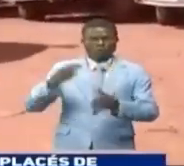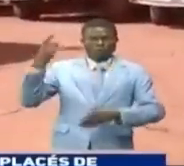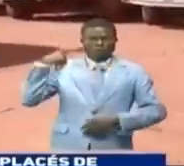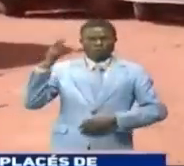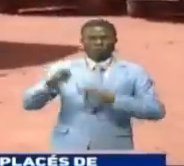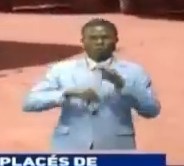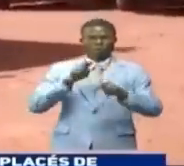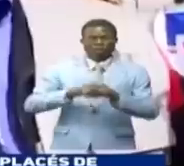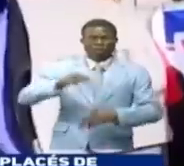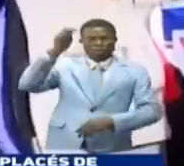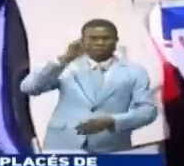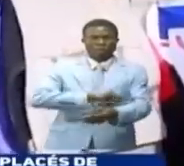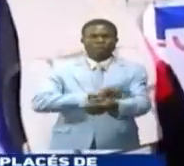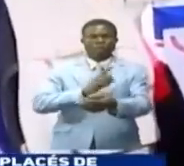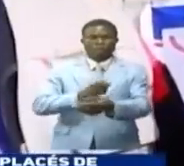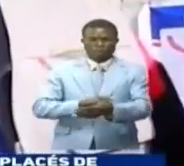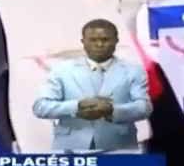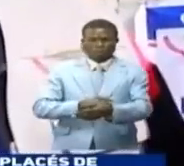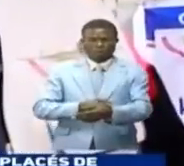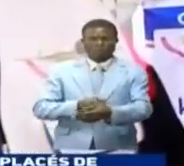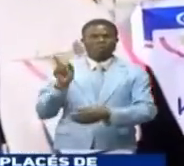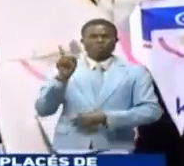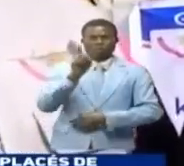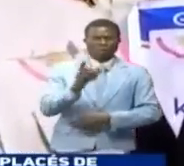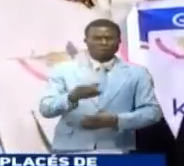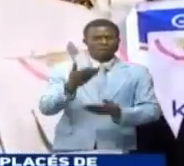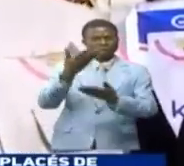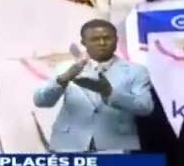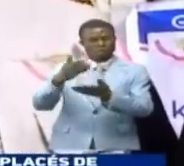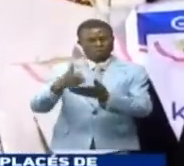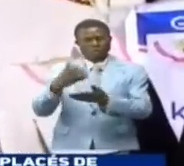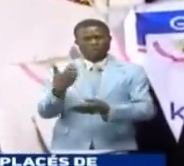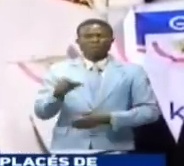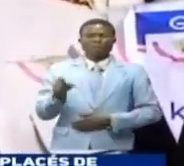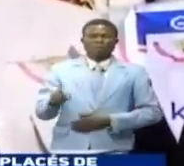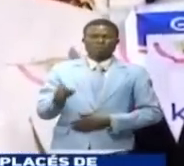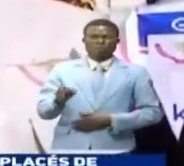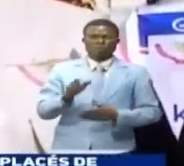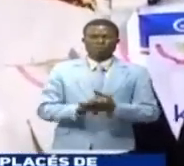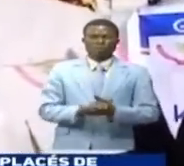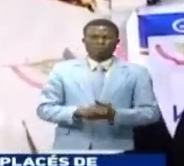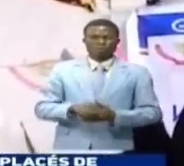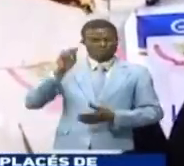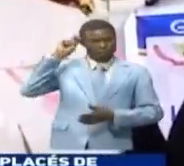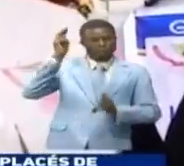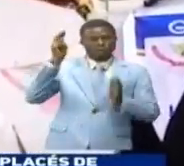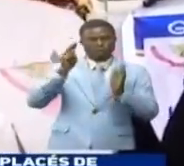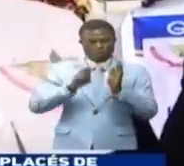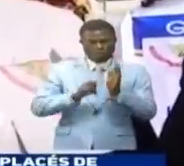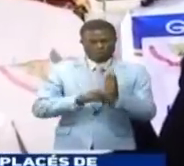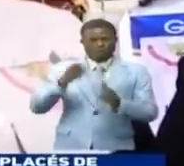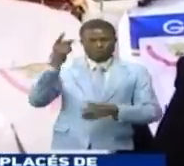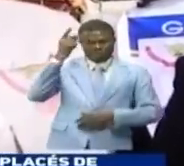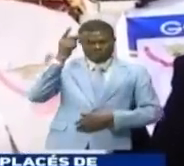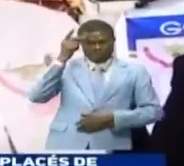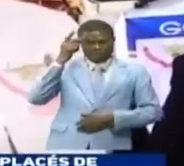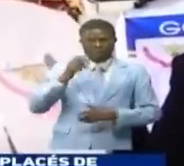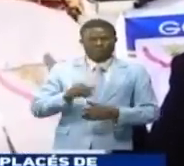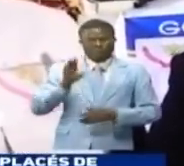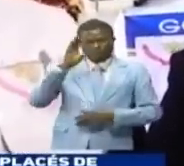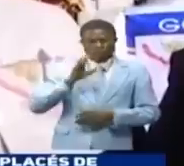nationaux du Nord Kivu. Cette assistance humanitaire du gouvernement central pour déplacer les internes qui ont